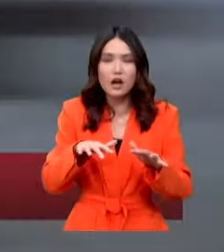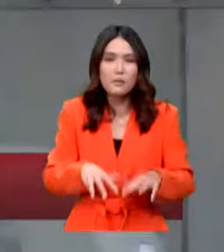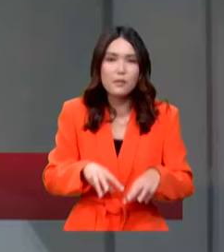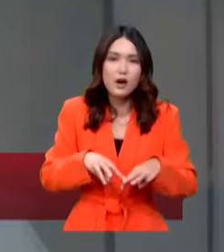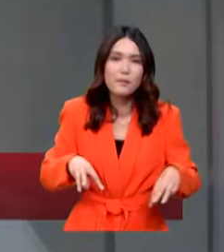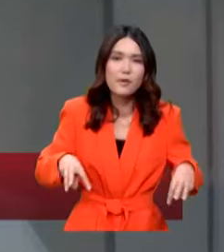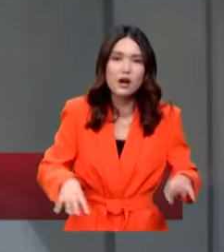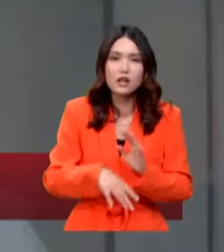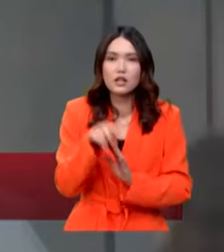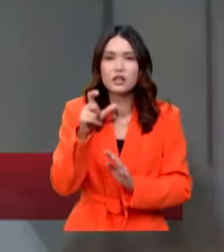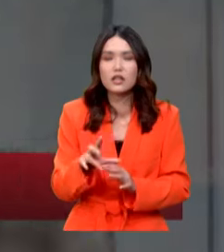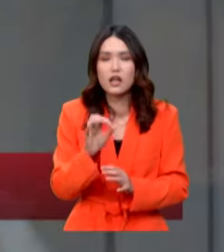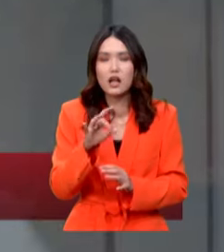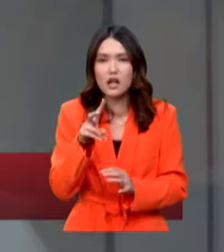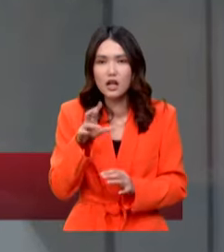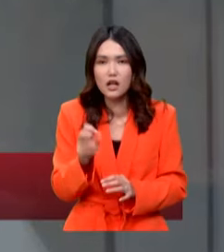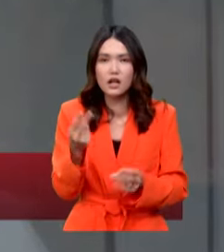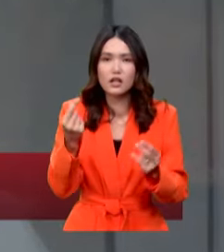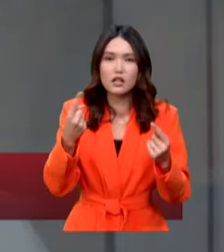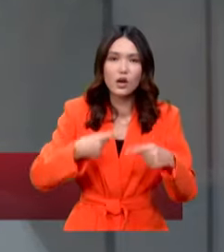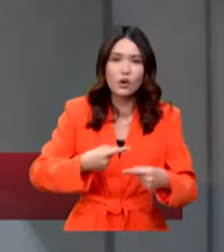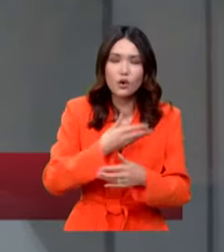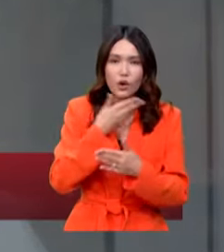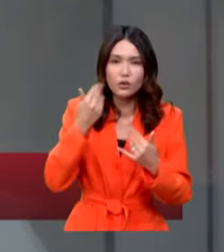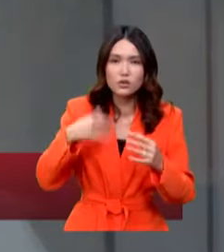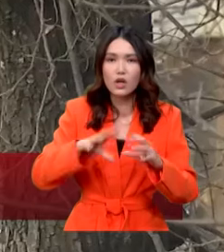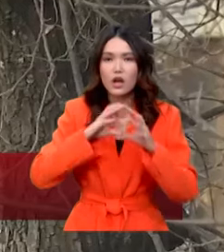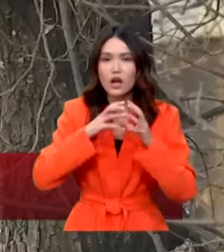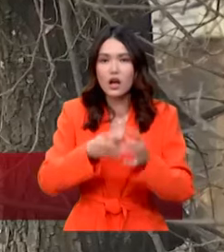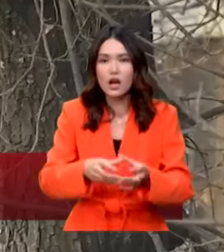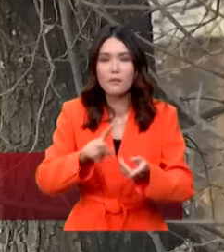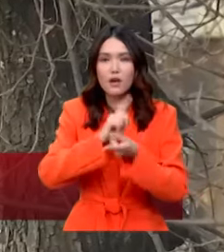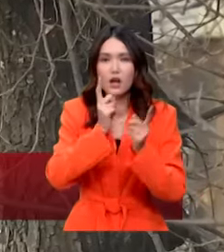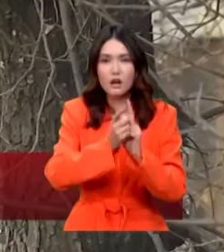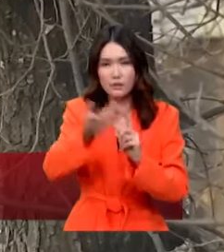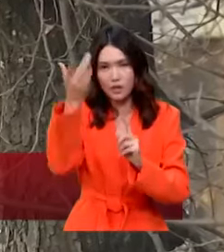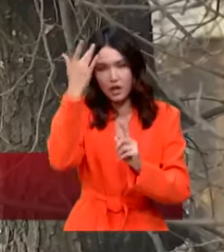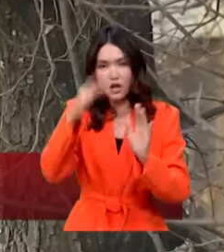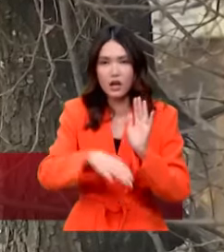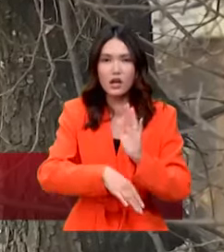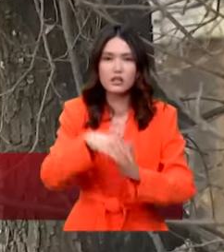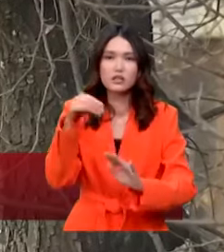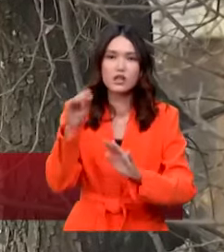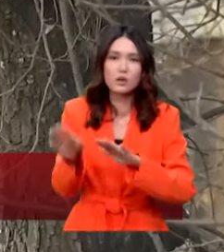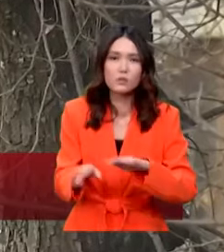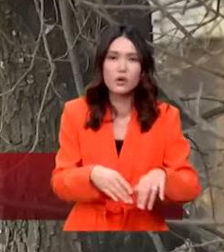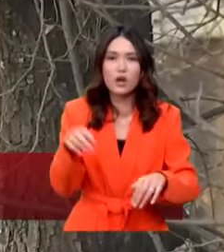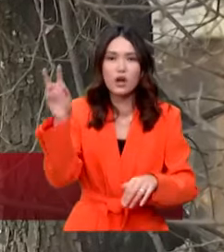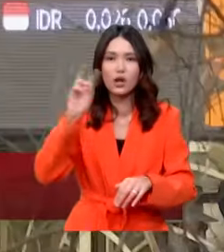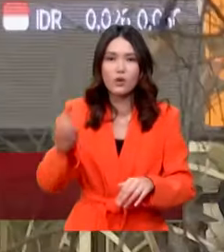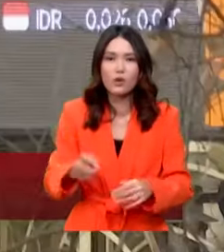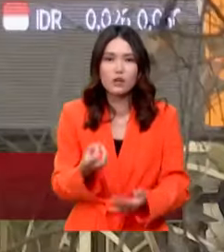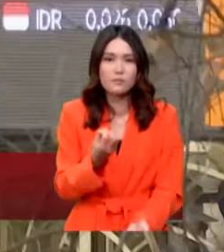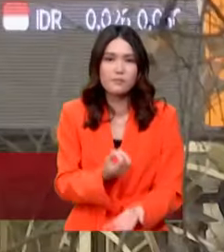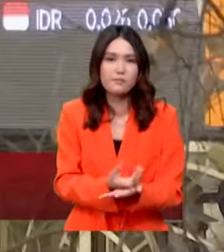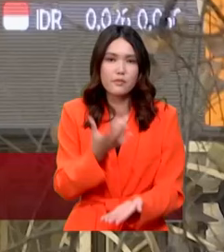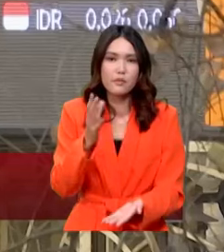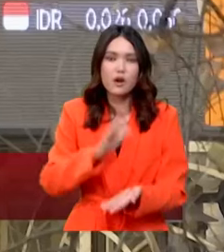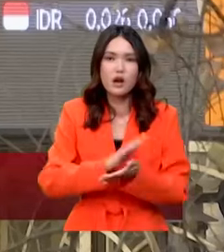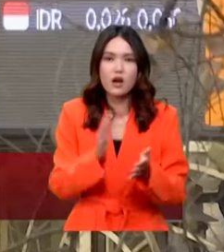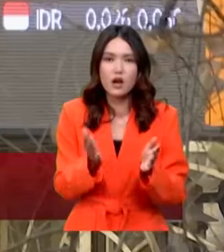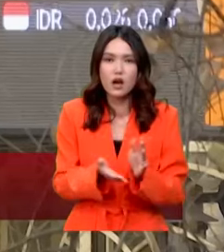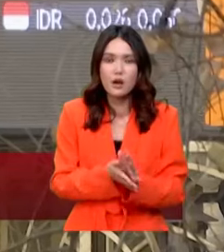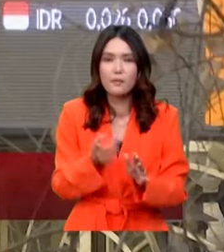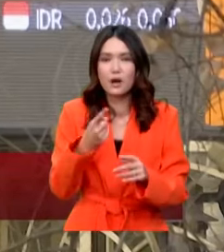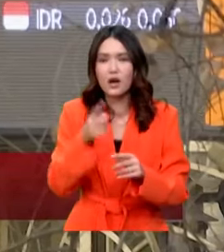депутаты Еркін Әбіл теңге түсіп жатқан жоқ. Бүкіл әлемде қайта Америка президентінің сайлауынан кейін доллар өсіп жатыр. Жағдай бір